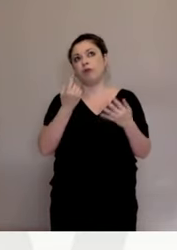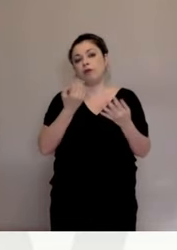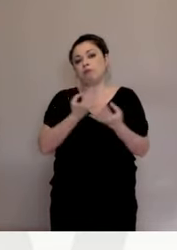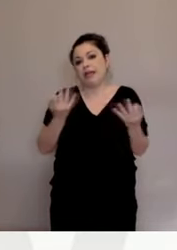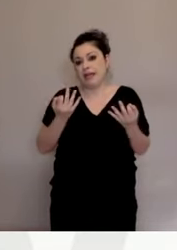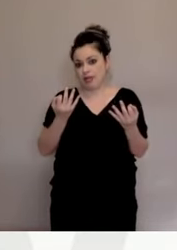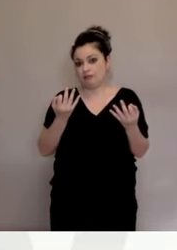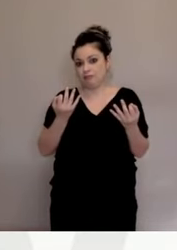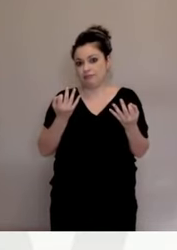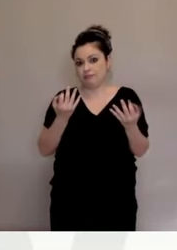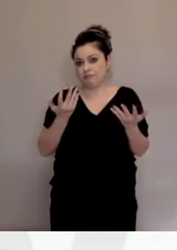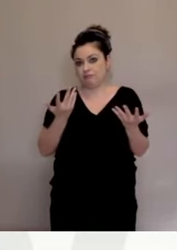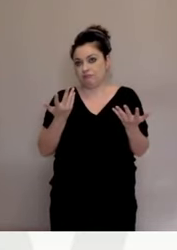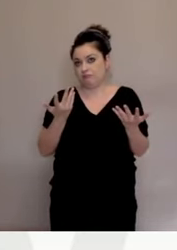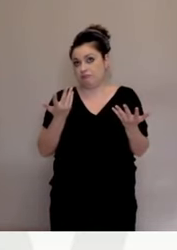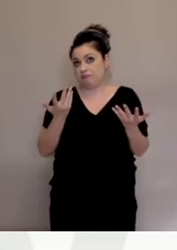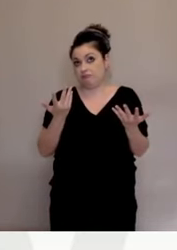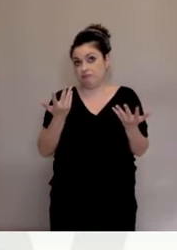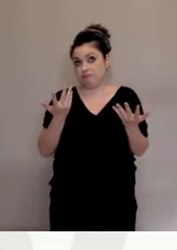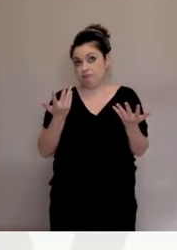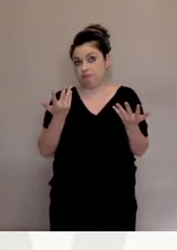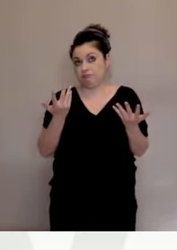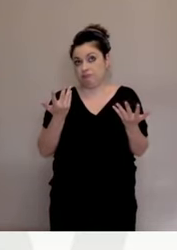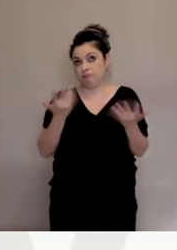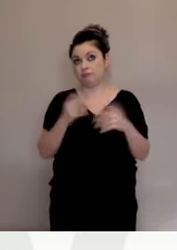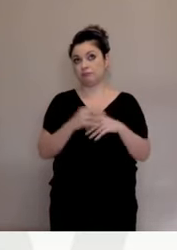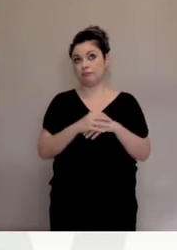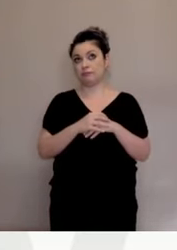per parlare come Aristotele.